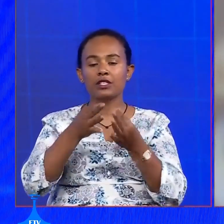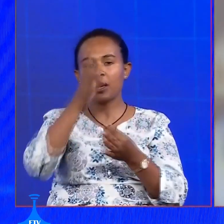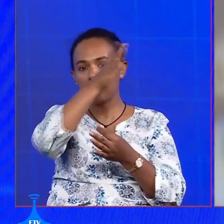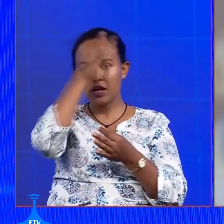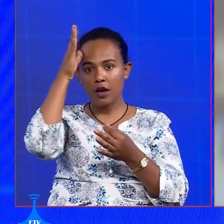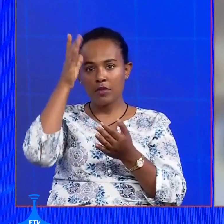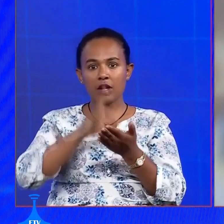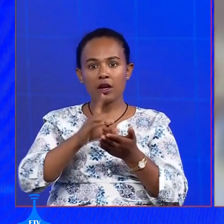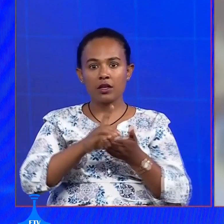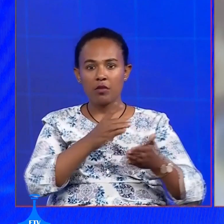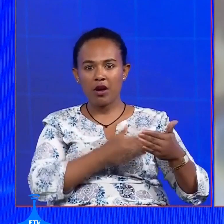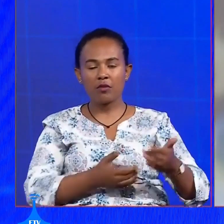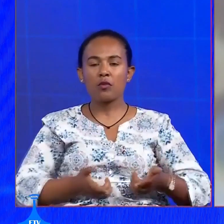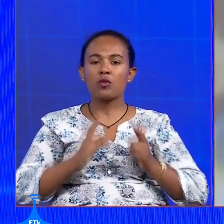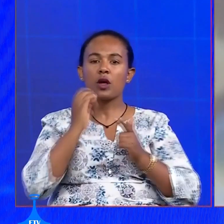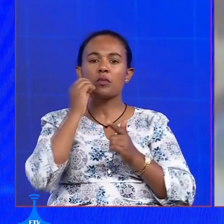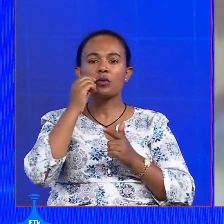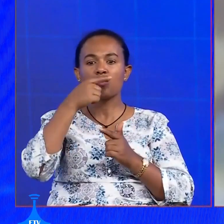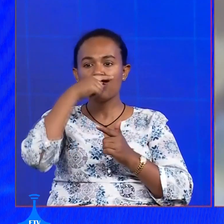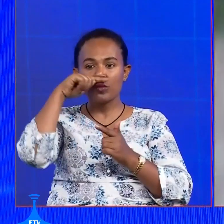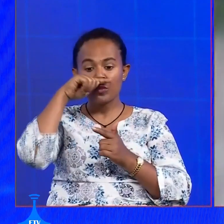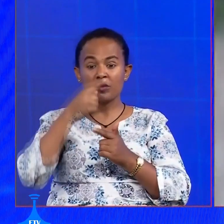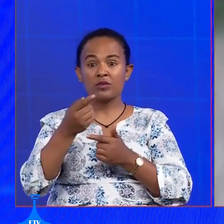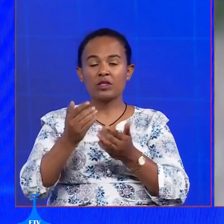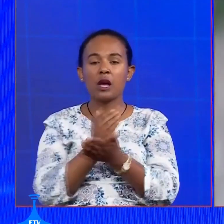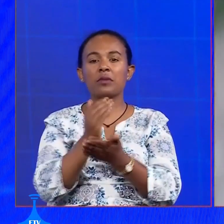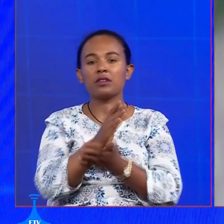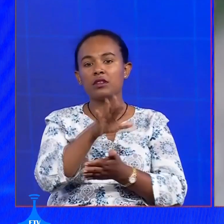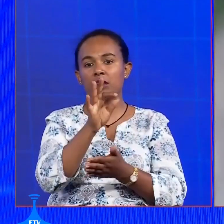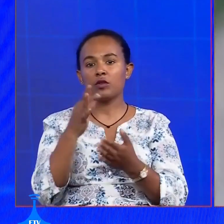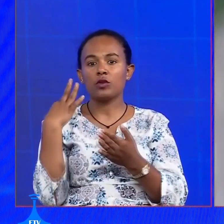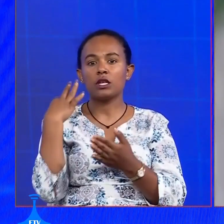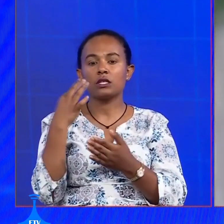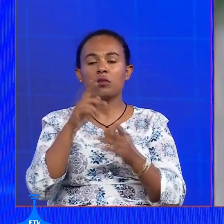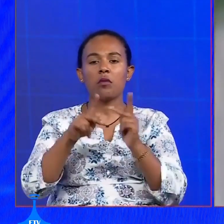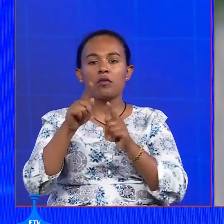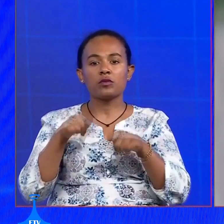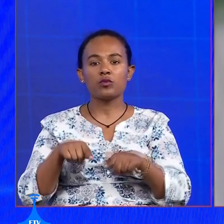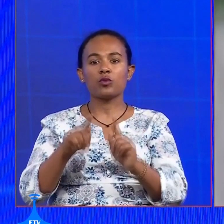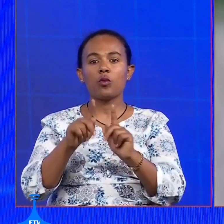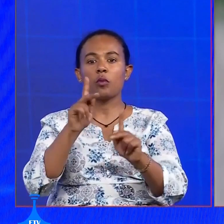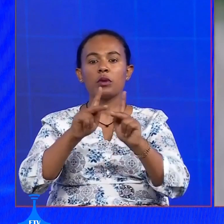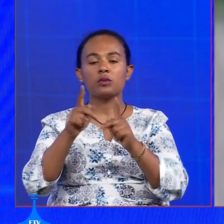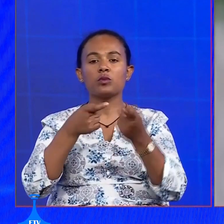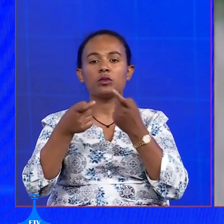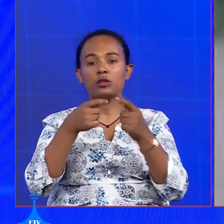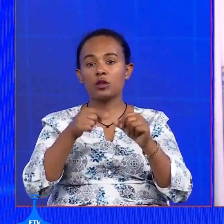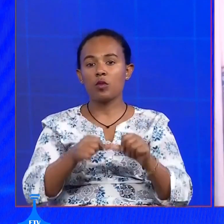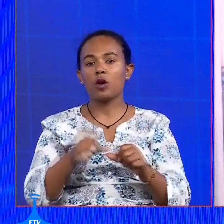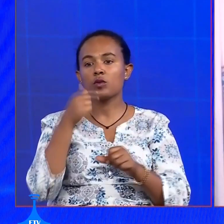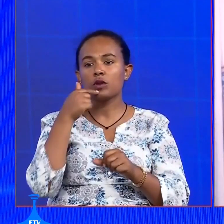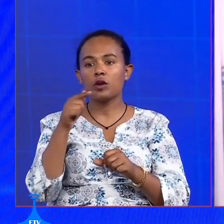ከተማ አቅራቢያ በመኖሪያ ቤቱ አካባቢ ያደንዛይ ሲያመርት የተገኘው ግለሰብ በማህበረሰቡ ጥቆማ በህግ ቁጥጥር ስር መዋሉን